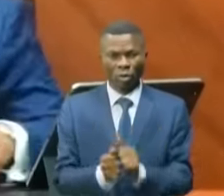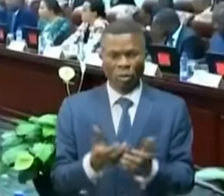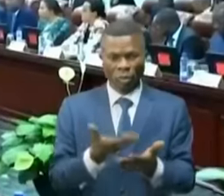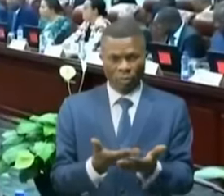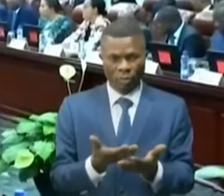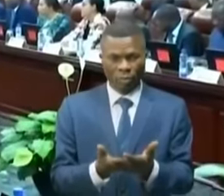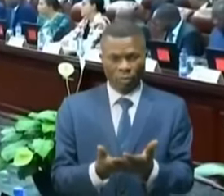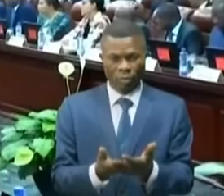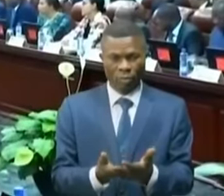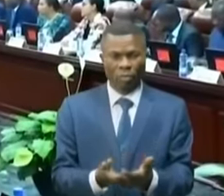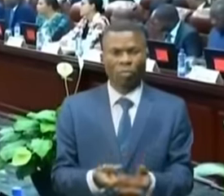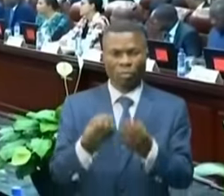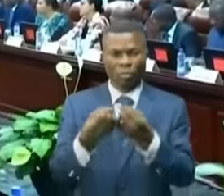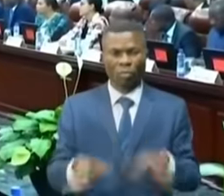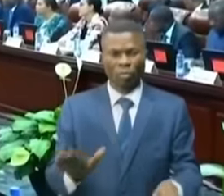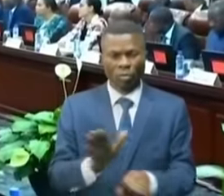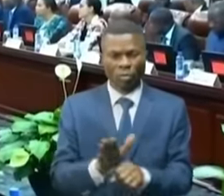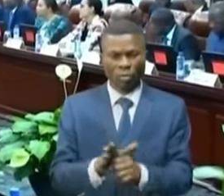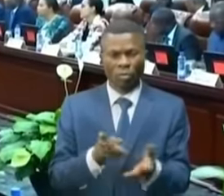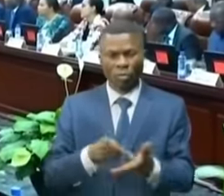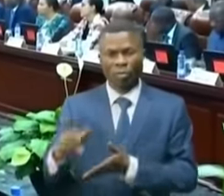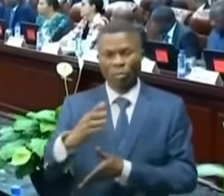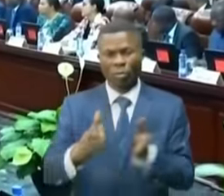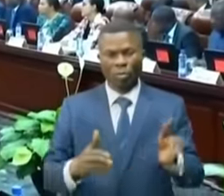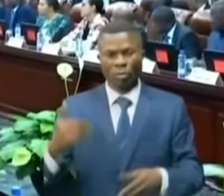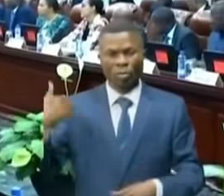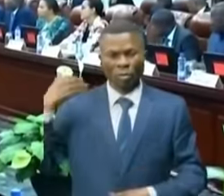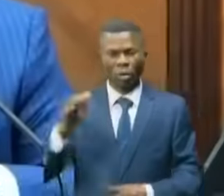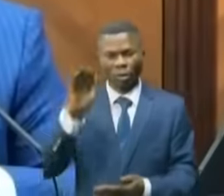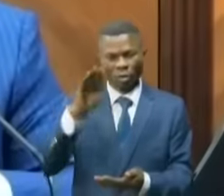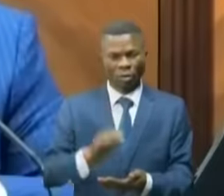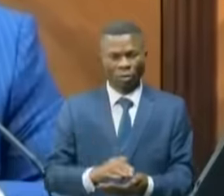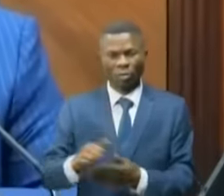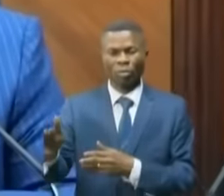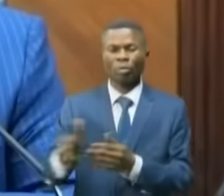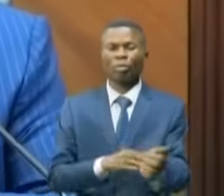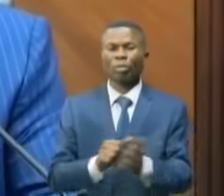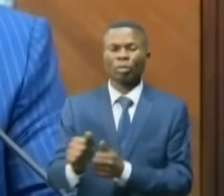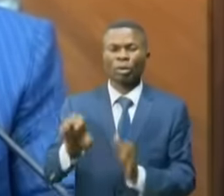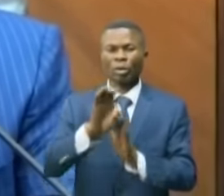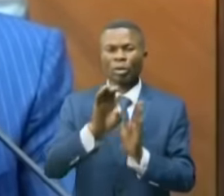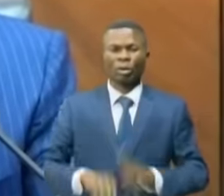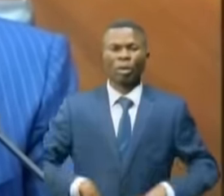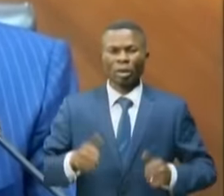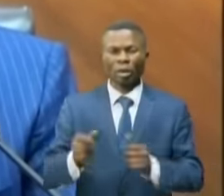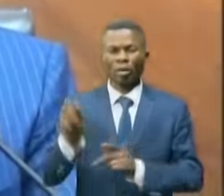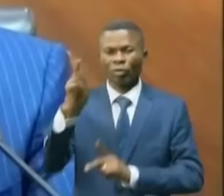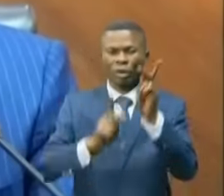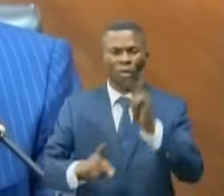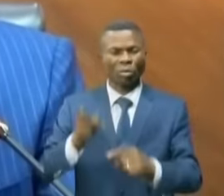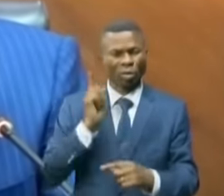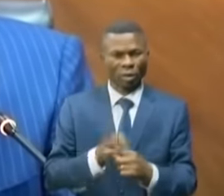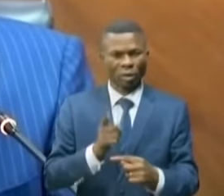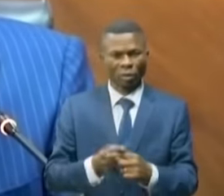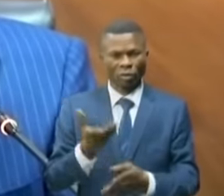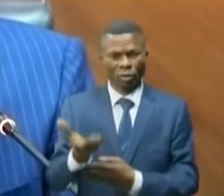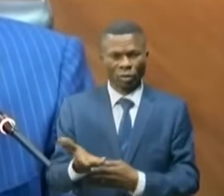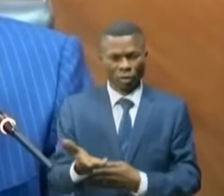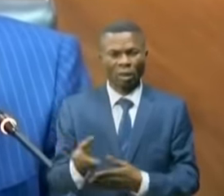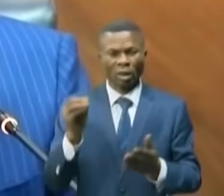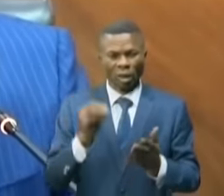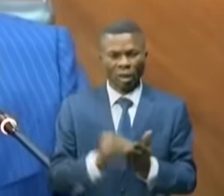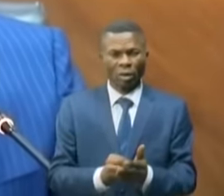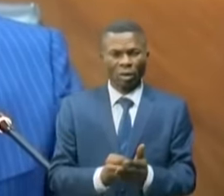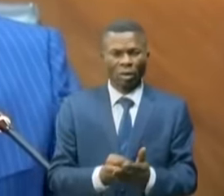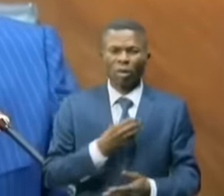la perte d'emploi, du revenu et la détérioration des conditions de vie de nos compatriotes, soit encore